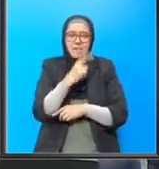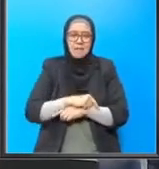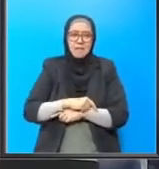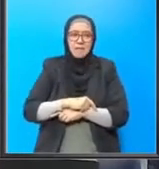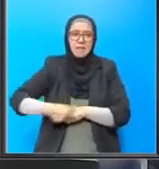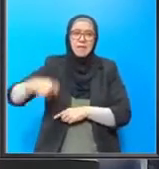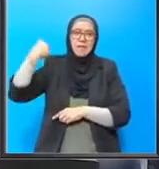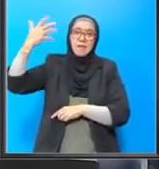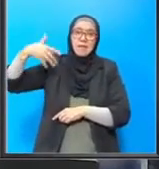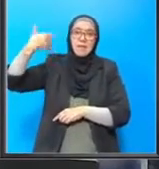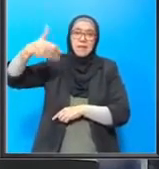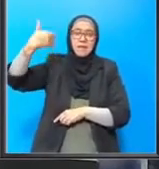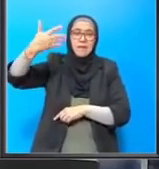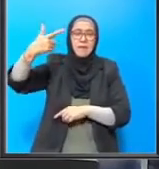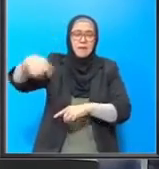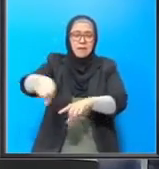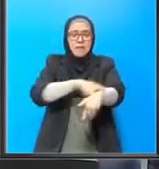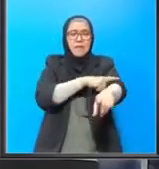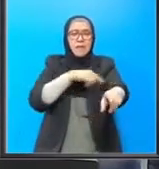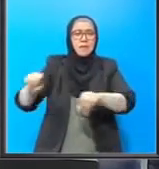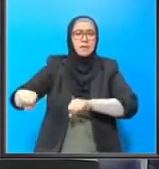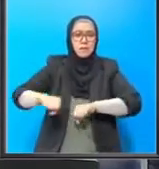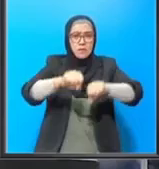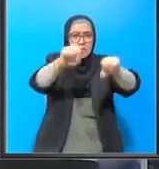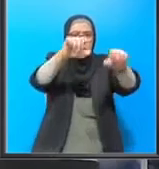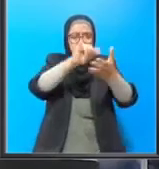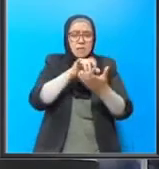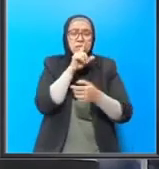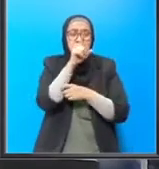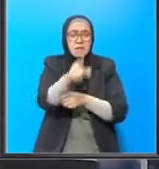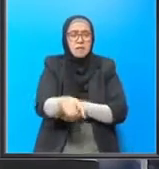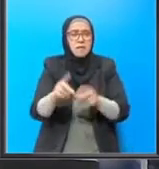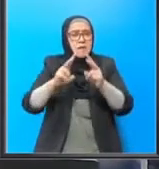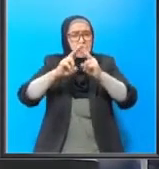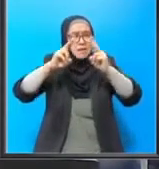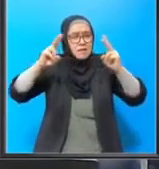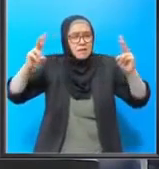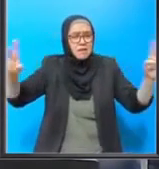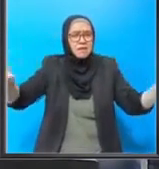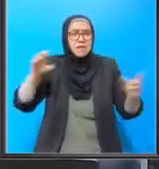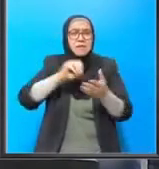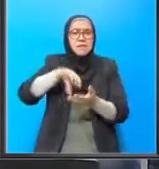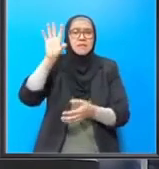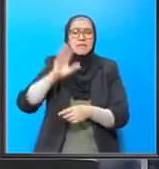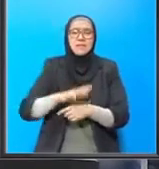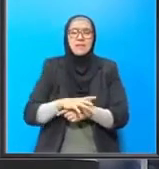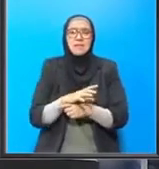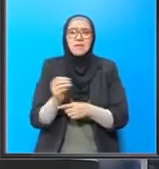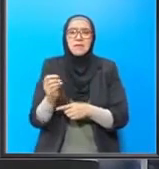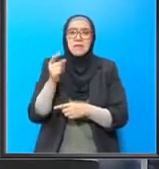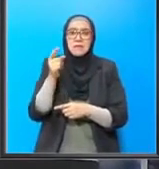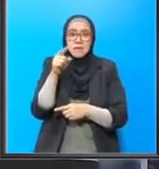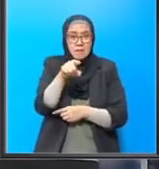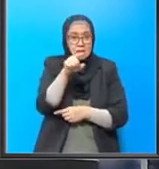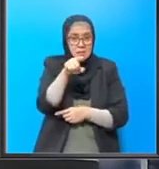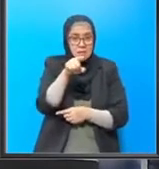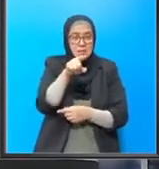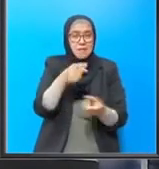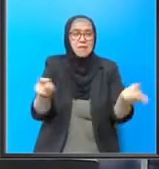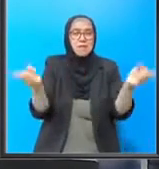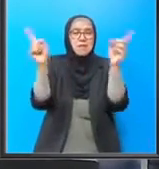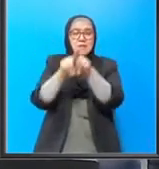sungai itu adalah sejarah yang sangat-sangat bernilai disanalah berlakunya